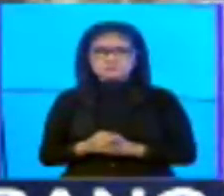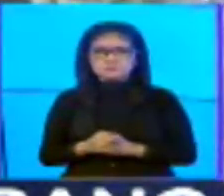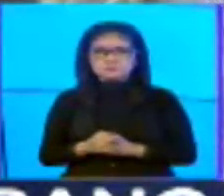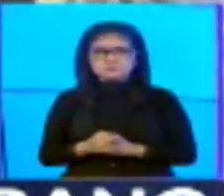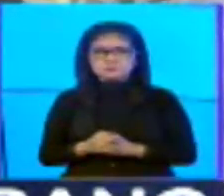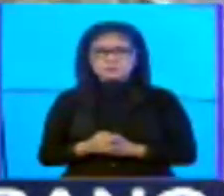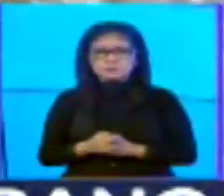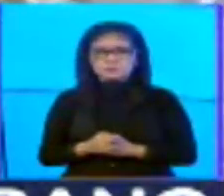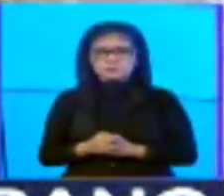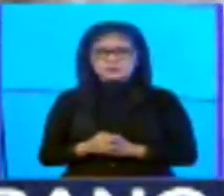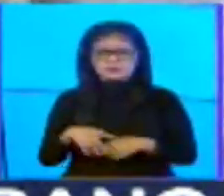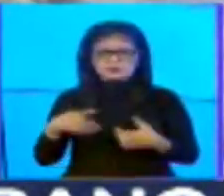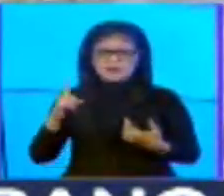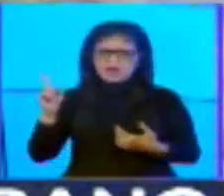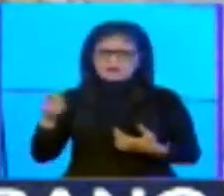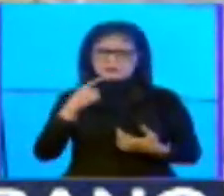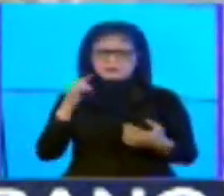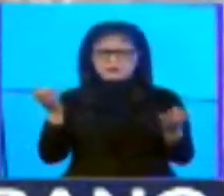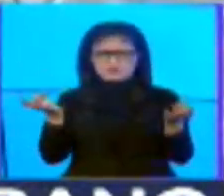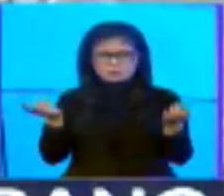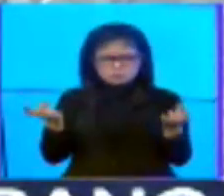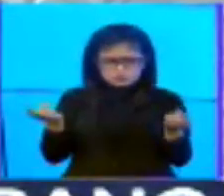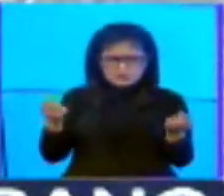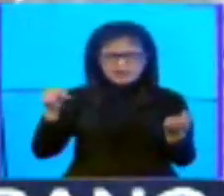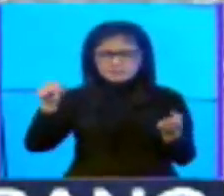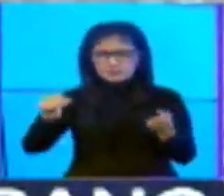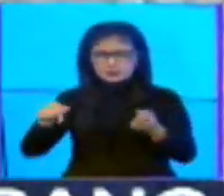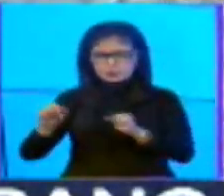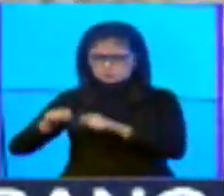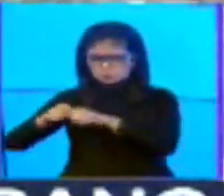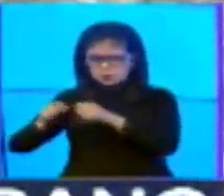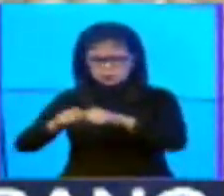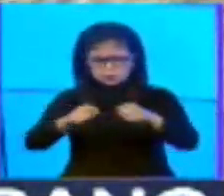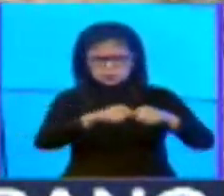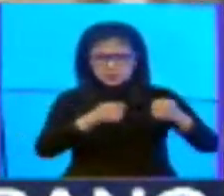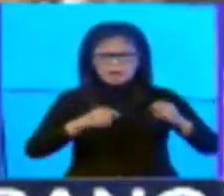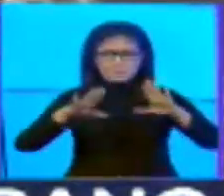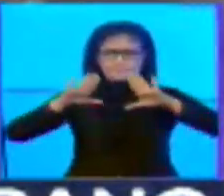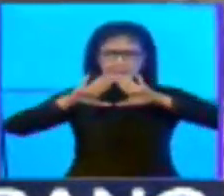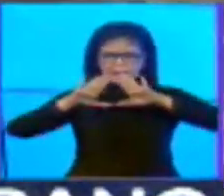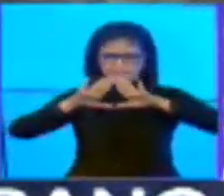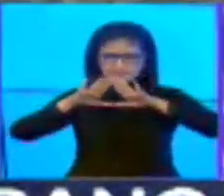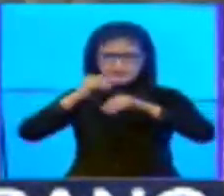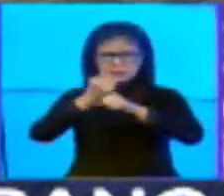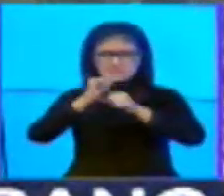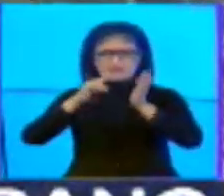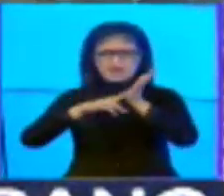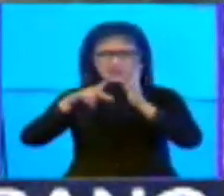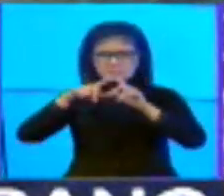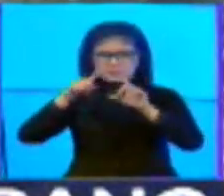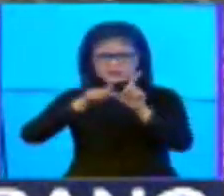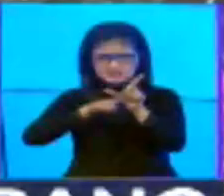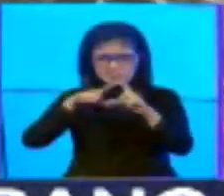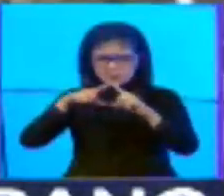panggungan mengalami kerusakan cukup berat tugas gabungan dari BPBD Gianyar tni-polri relawan serta warga